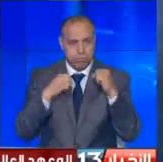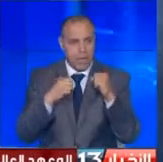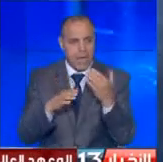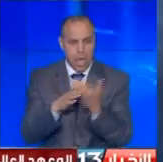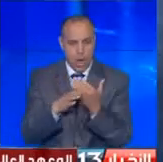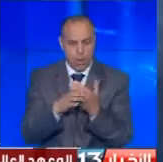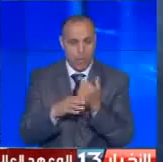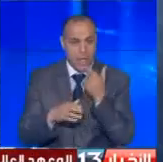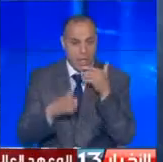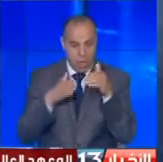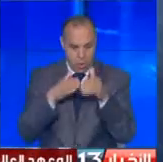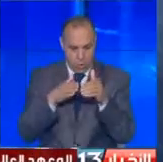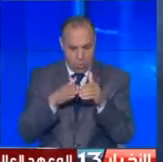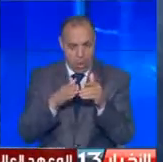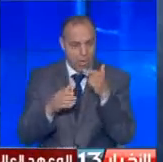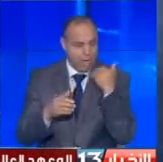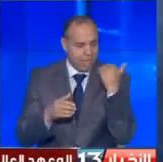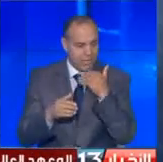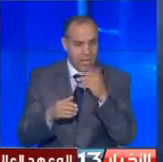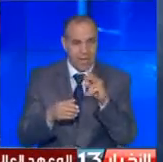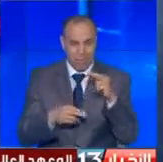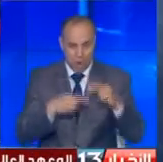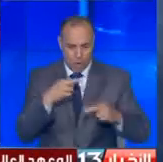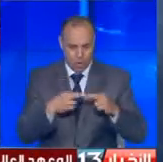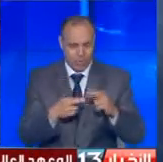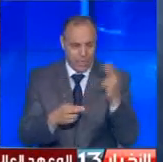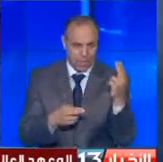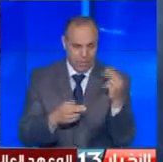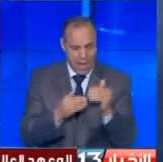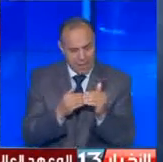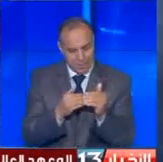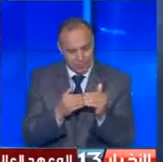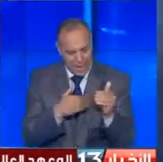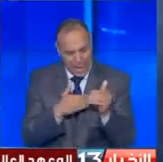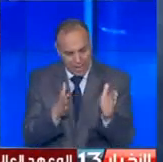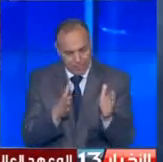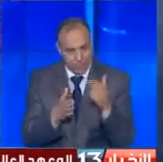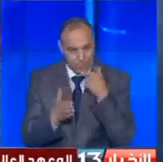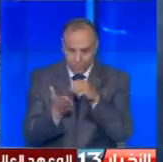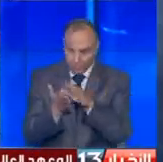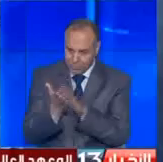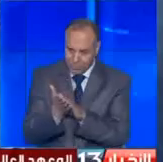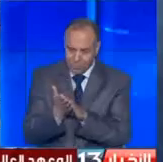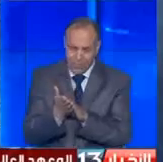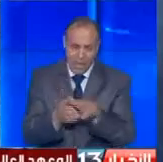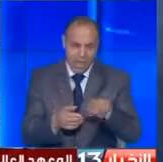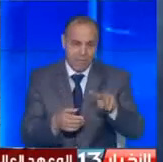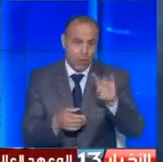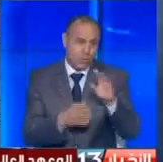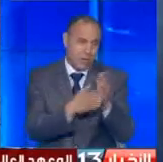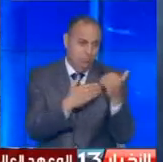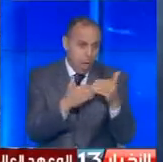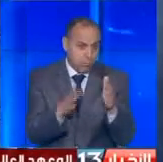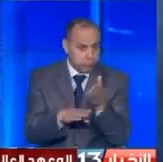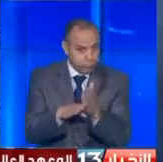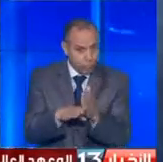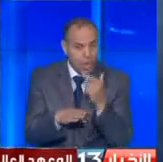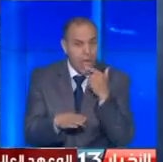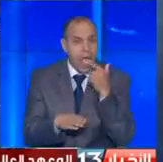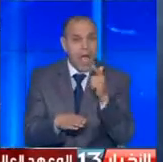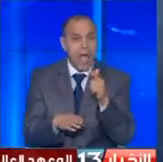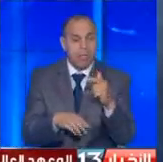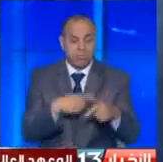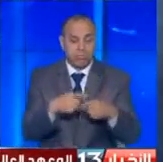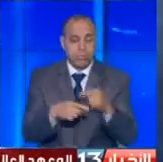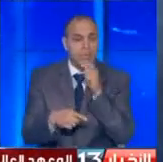الدراسة، مطالبين بالتسريع بفتح المطعم الجامعي الذي تم تدشينه منذ سنة 2015 ولم